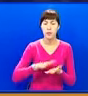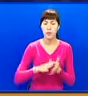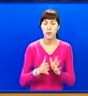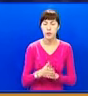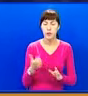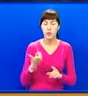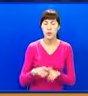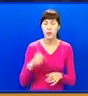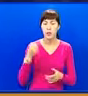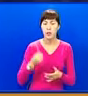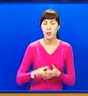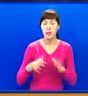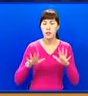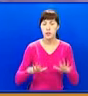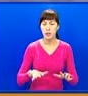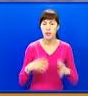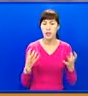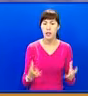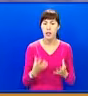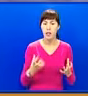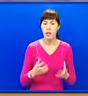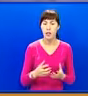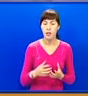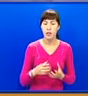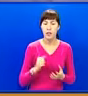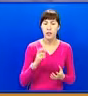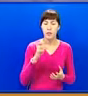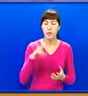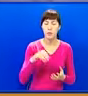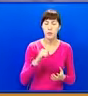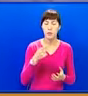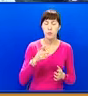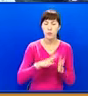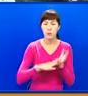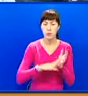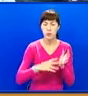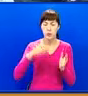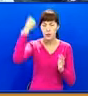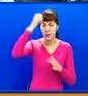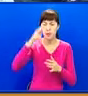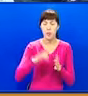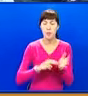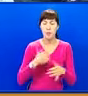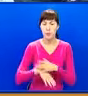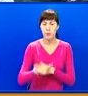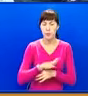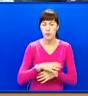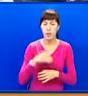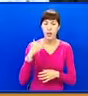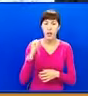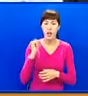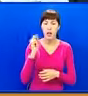өте қасиетті, өте қадірлі мен үшін. Әбдібек Қажы Абылайұлы 1992 жылы зейнеткерлікке шыққан, Ақтөбе